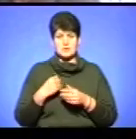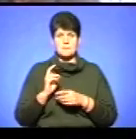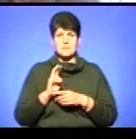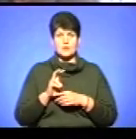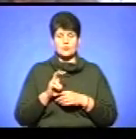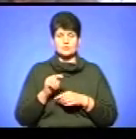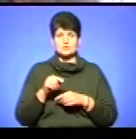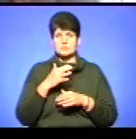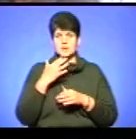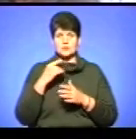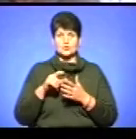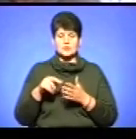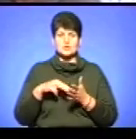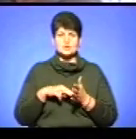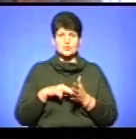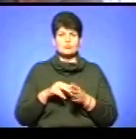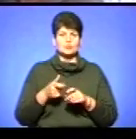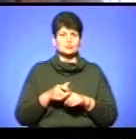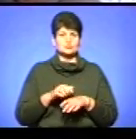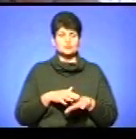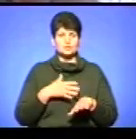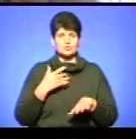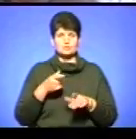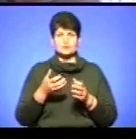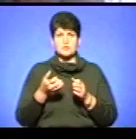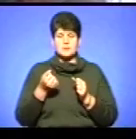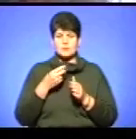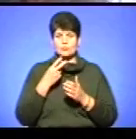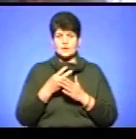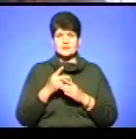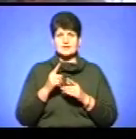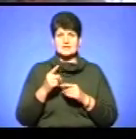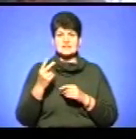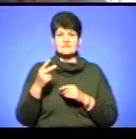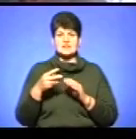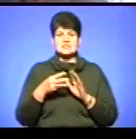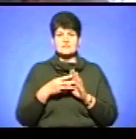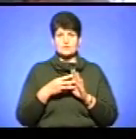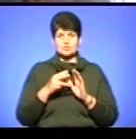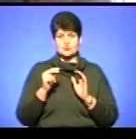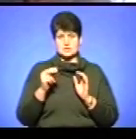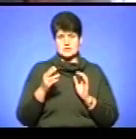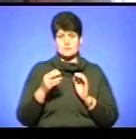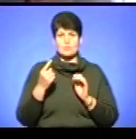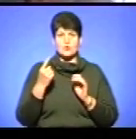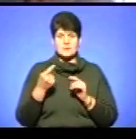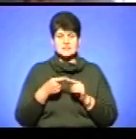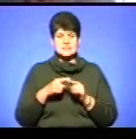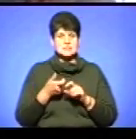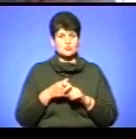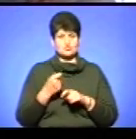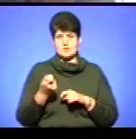сюди багато людей і стоїмо дуже довго, тому що приймають показники тільки з 28-го числа. По-перше, це дуже